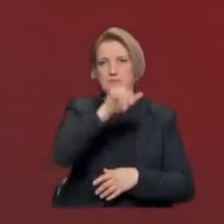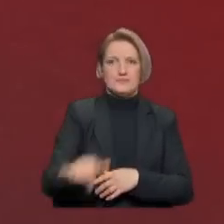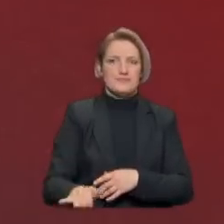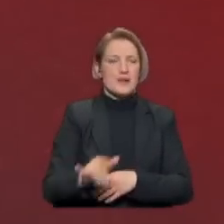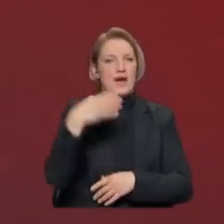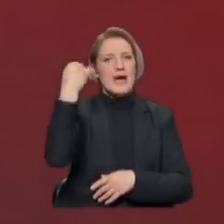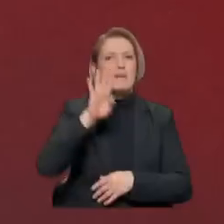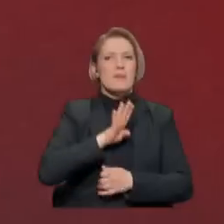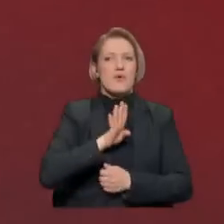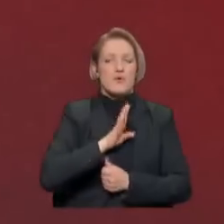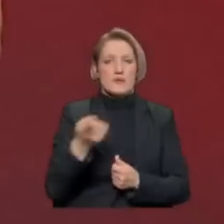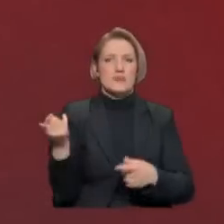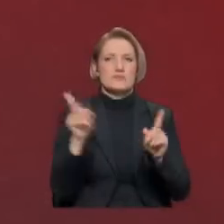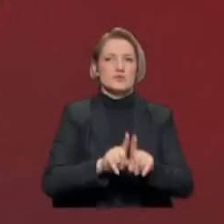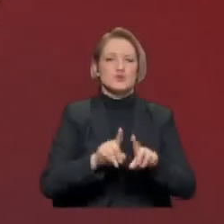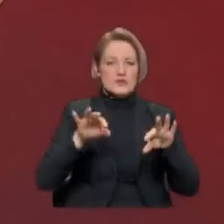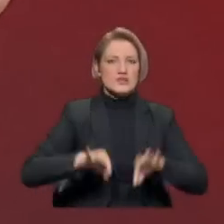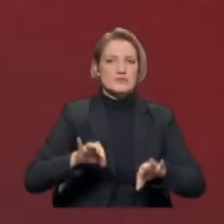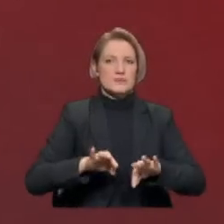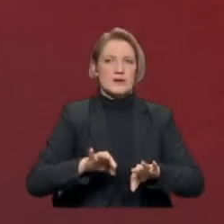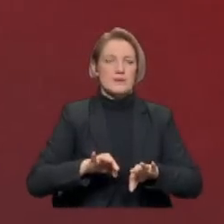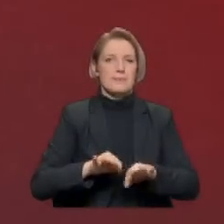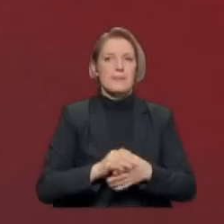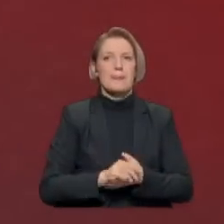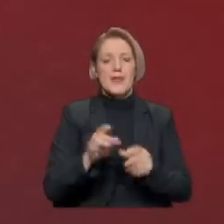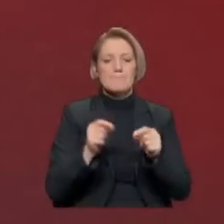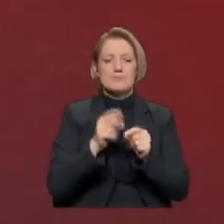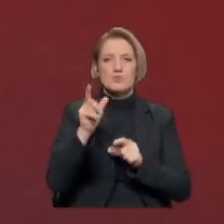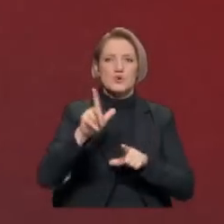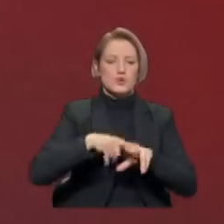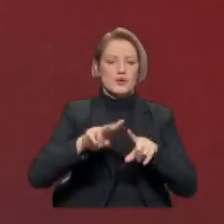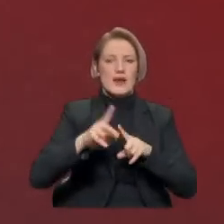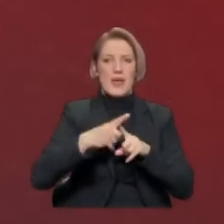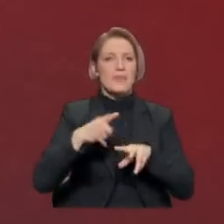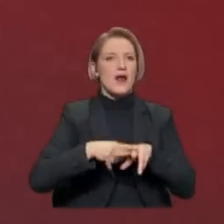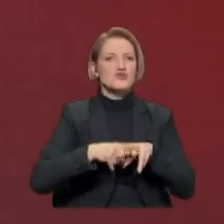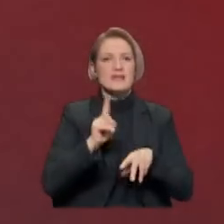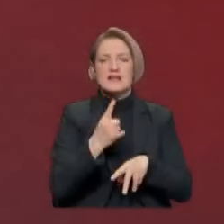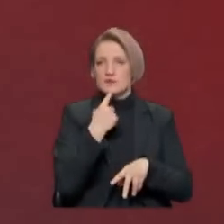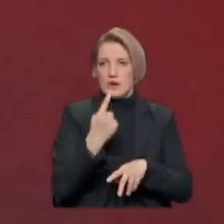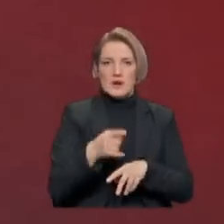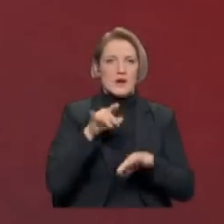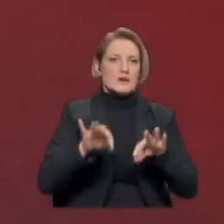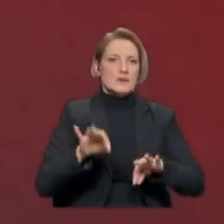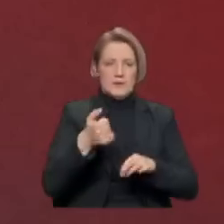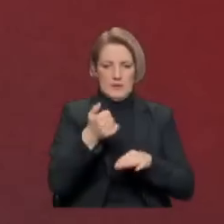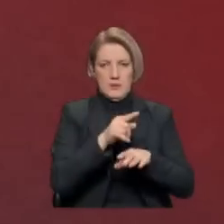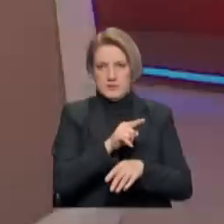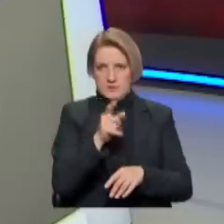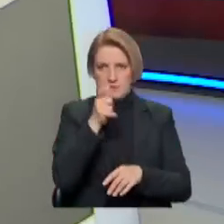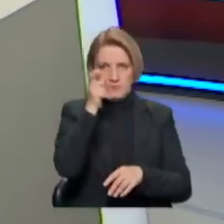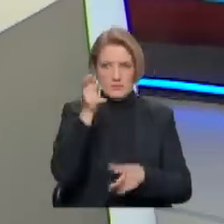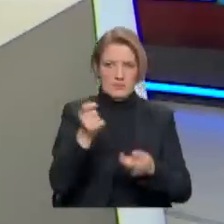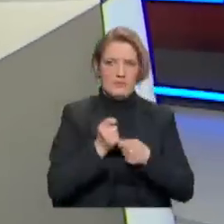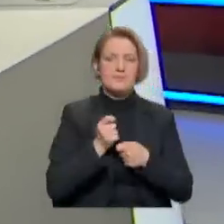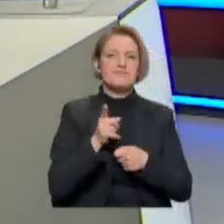ve Ekrem İmamoğlu'yla da buluştu. Şimdi gelelim. Bülent Arınç ne söyledi ve burada altını